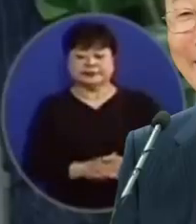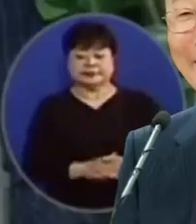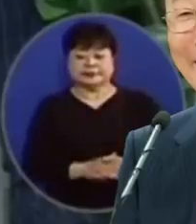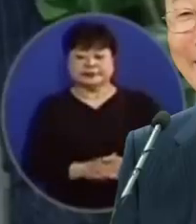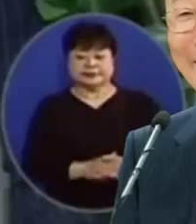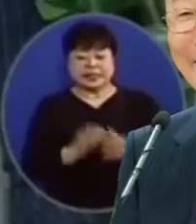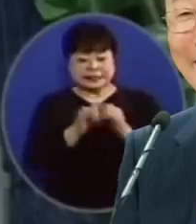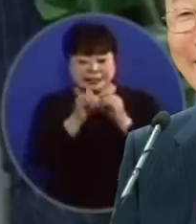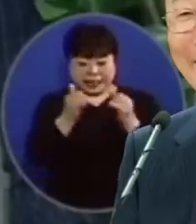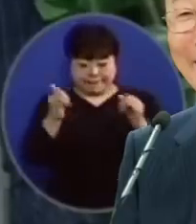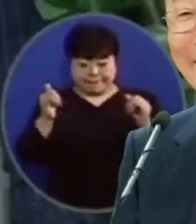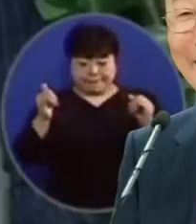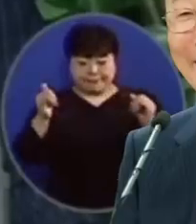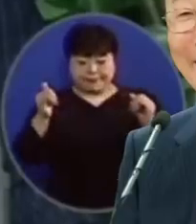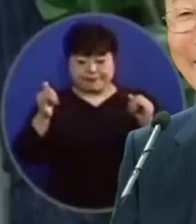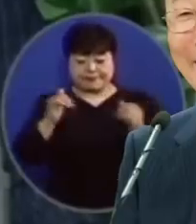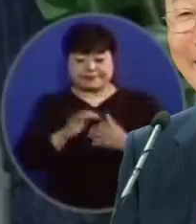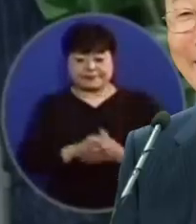인간은